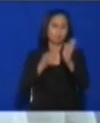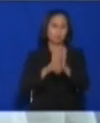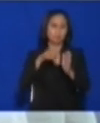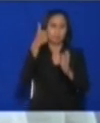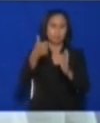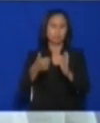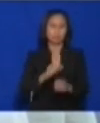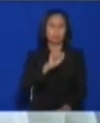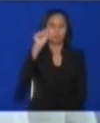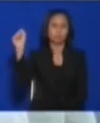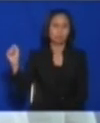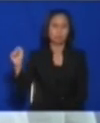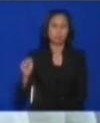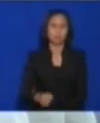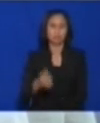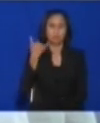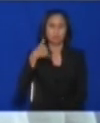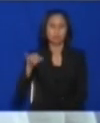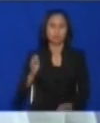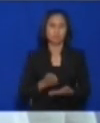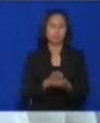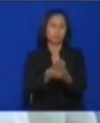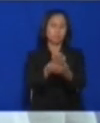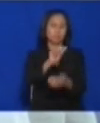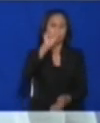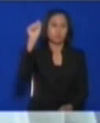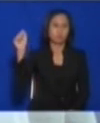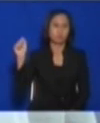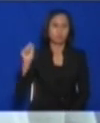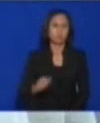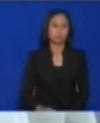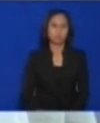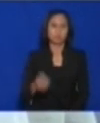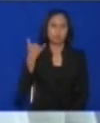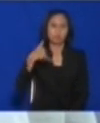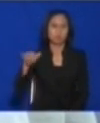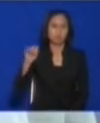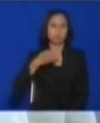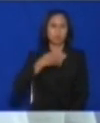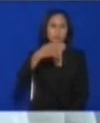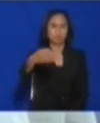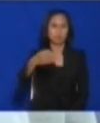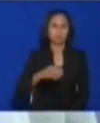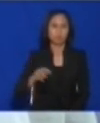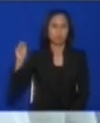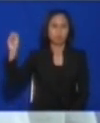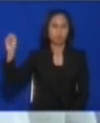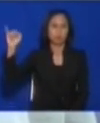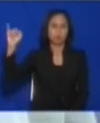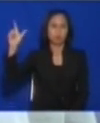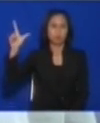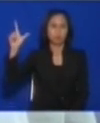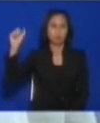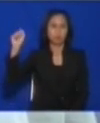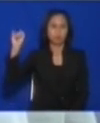berkelanjutan serta produk pembangunan yang mengedepankan nilai membangun